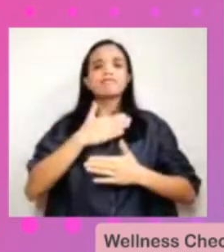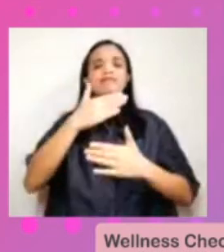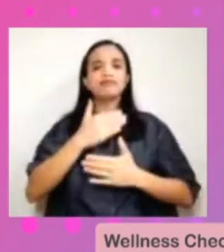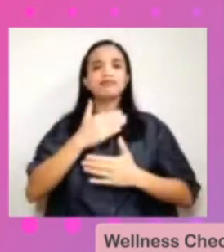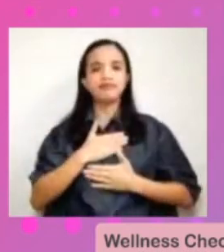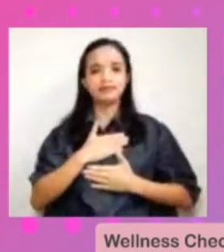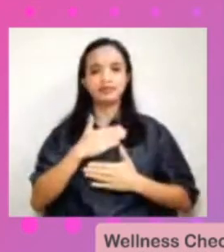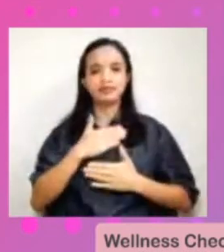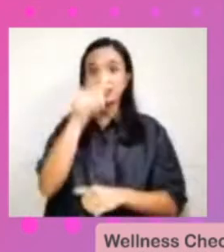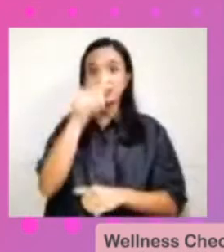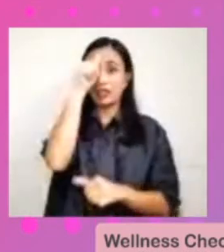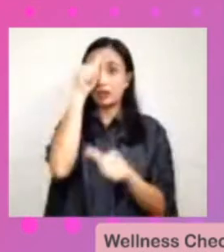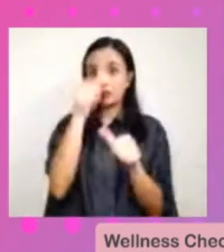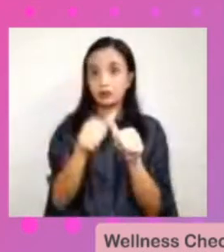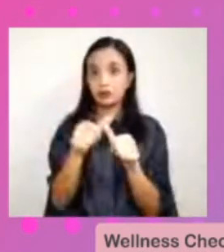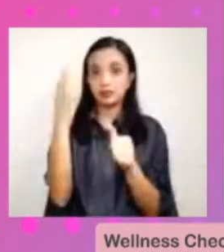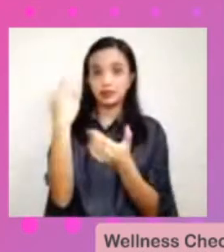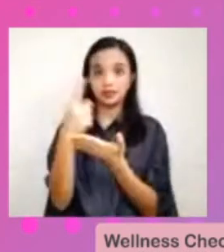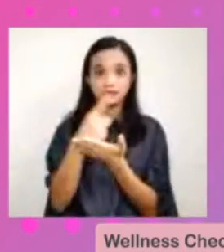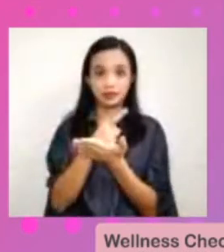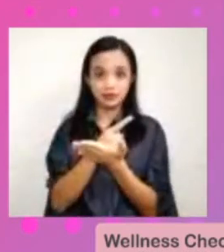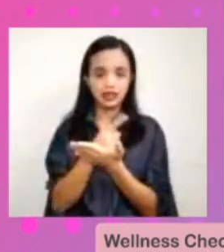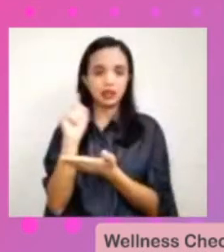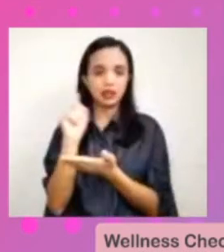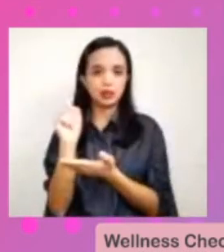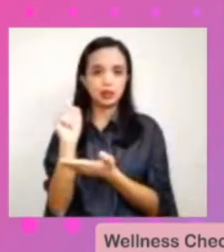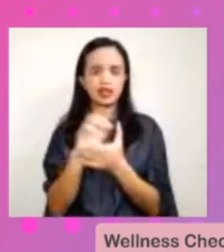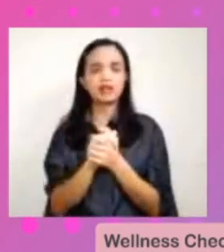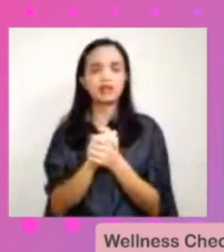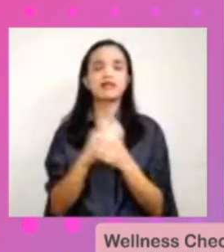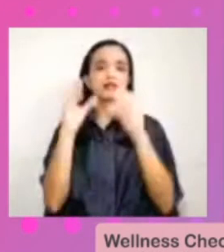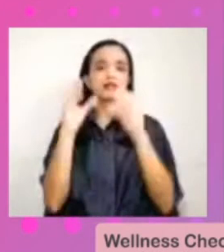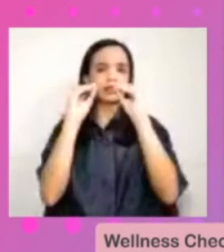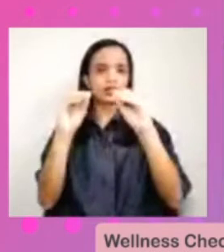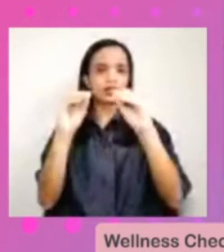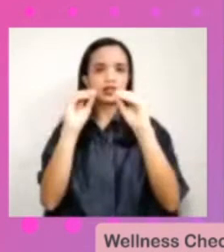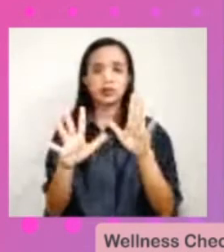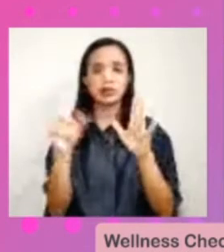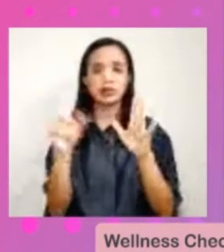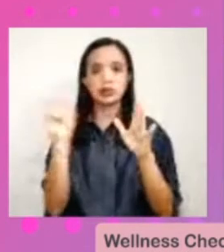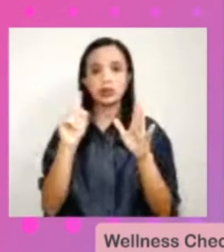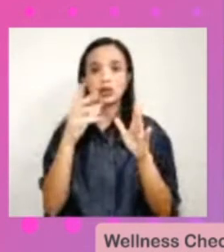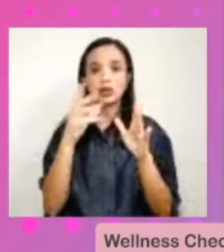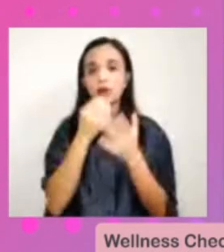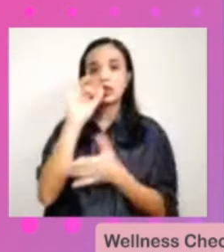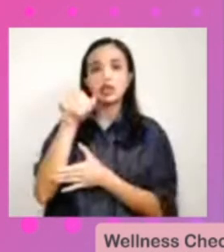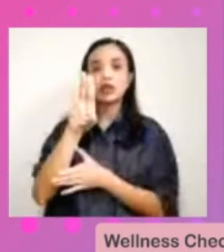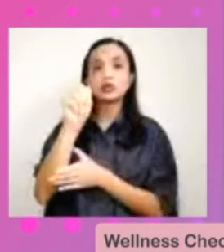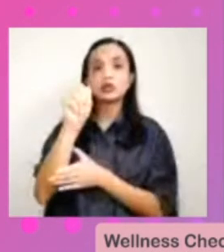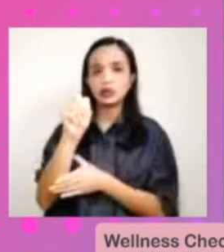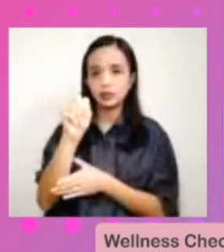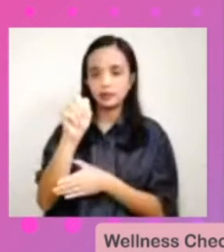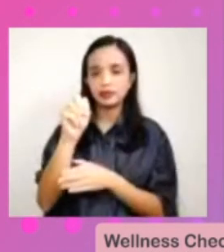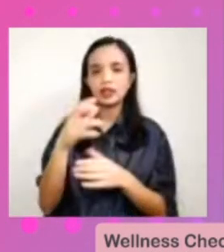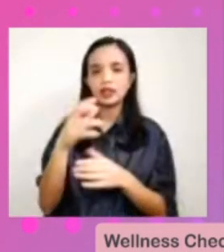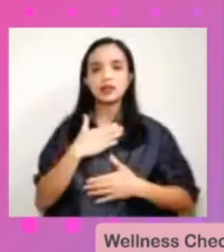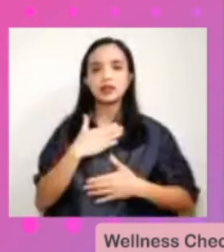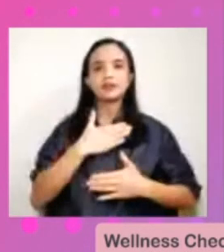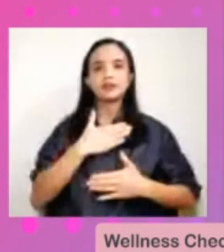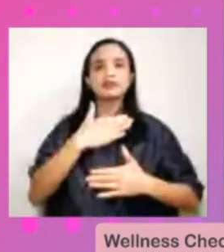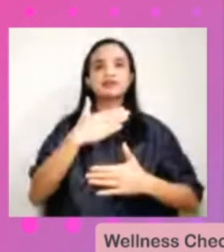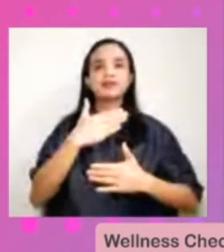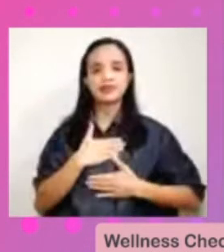please, i-exercise po natin ngayon ang ating mga bibig, no? Ayan, smile po tayo, okay? And of course, yung